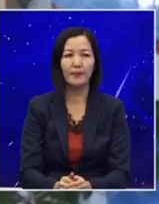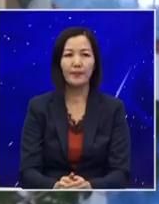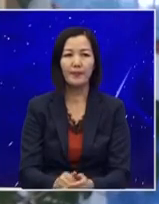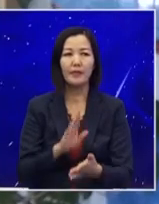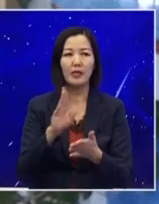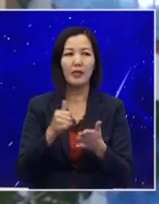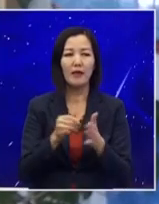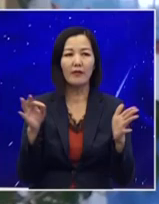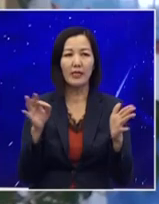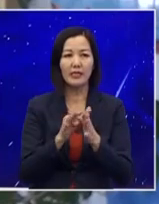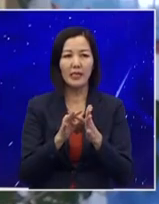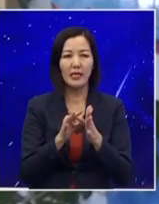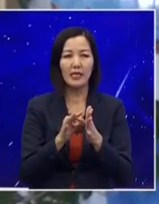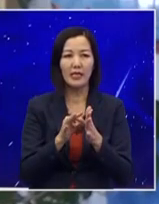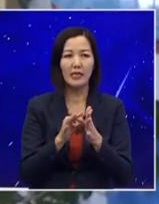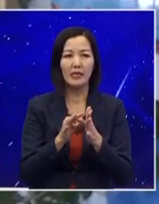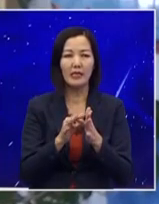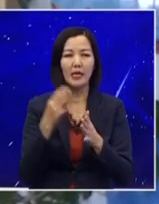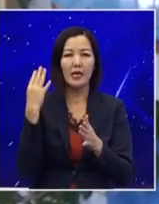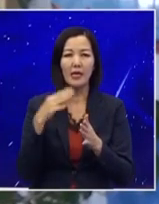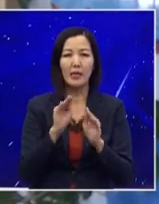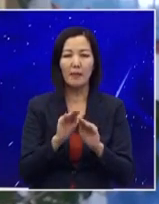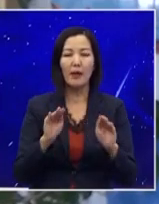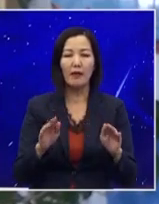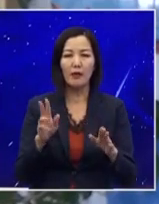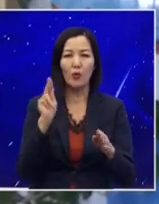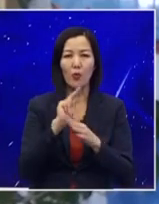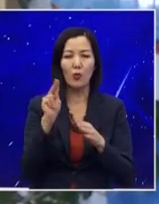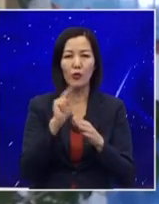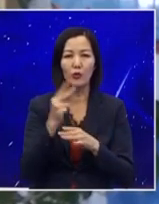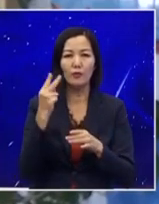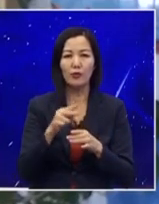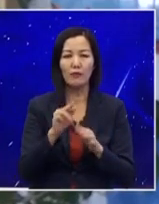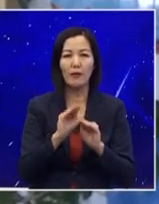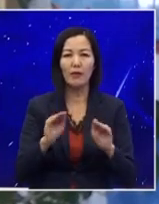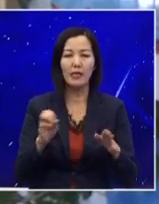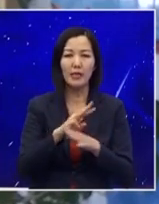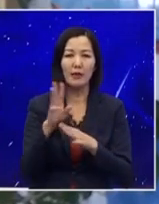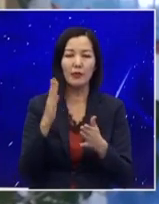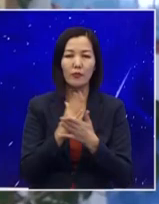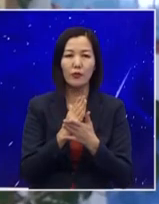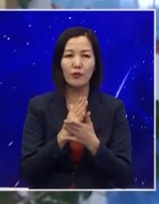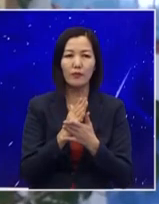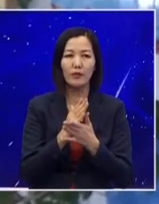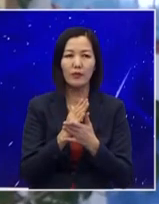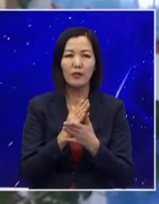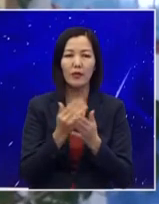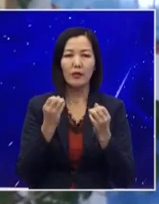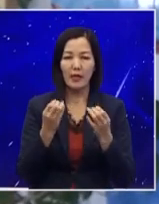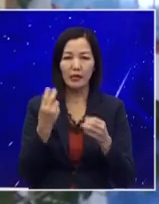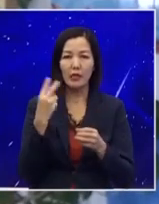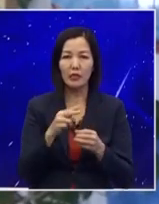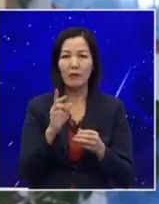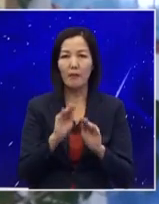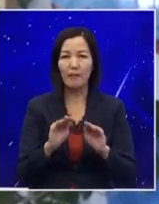Негізгі мақсатымыз 40 баланы оқыту, ал енді қазір біз 20 баланы қамтып отырмыз, 20 баланы тағы да жинастырып жатырмыз,